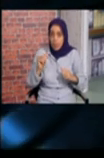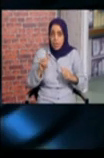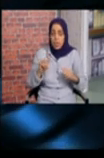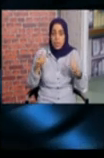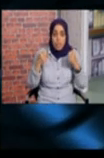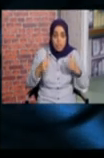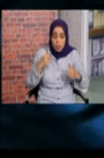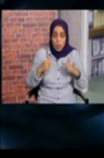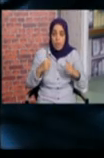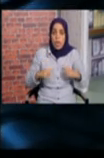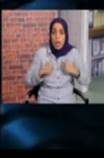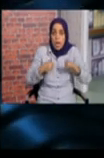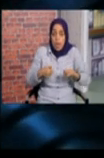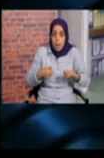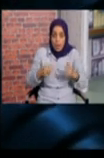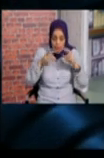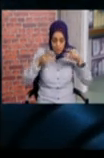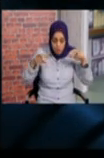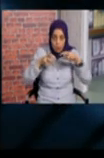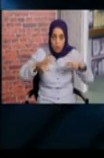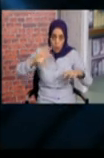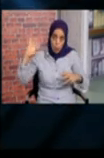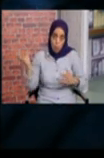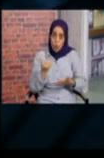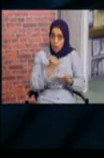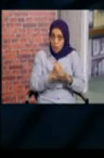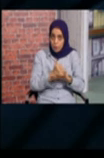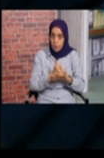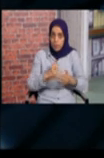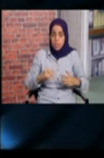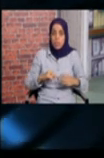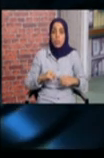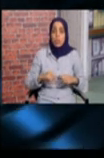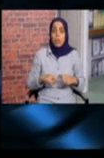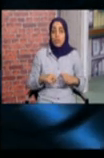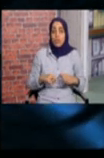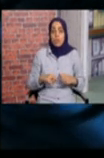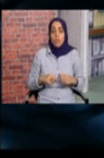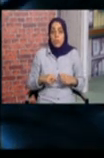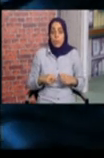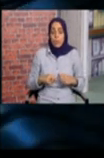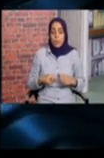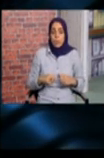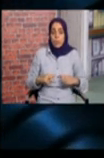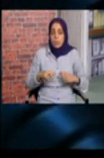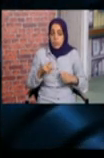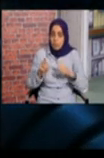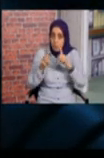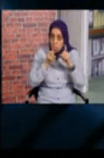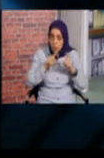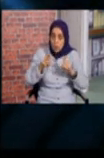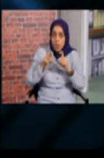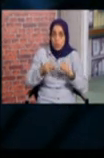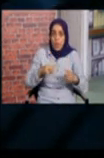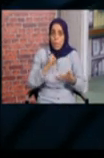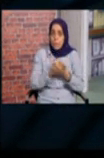انا بنزل المدرسة هعمل كشف على كل سائقي الحافلات اللي موجودين في المدرسة دي. سواء بقى حافلات مدرسية،